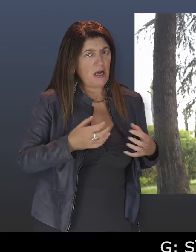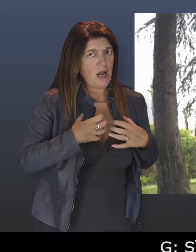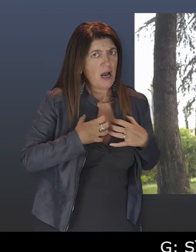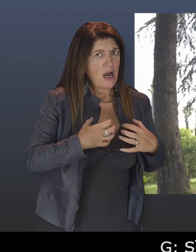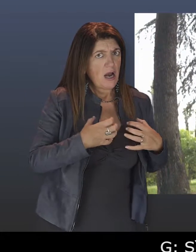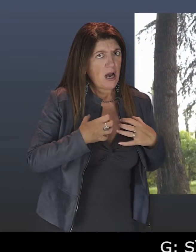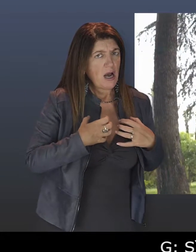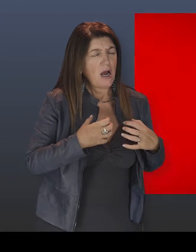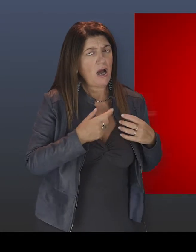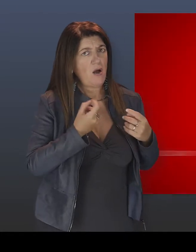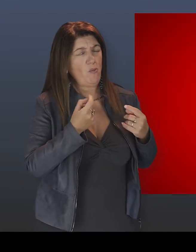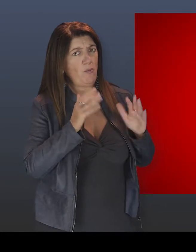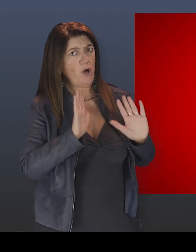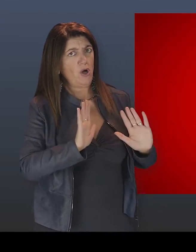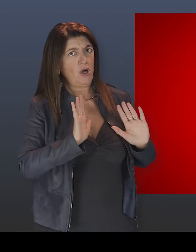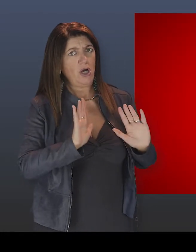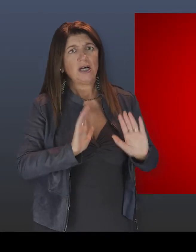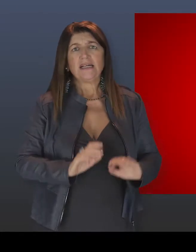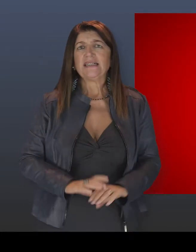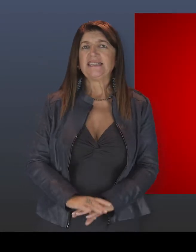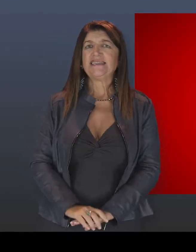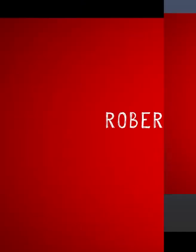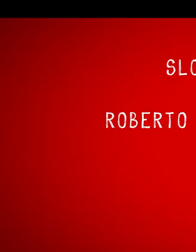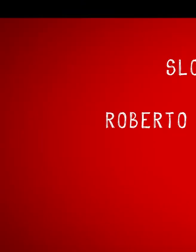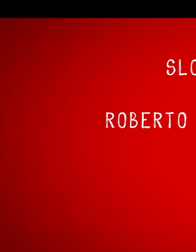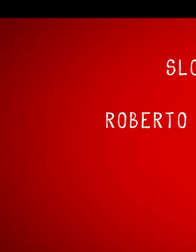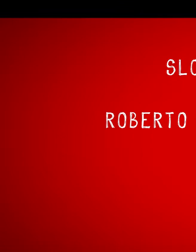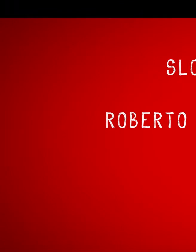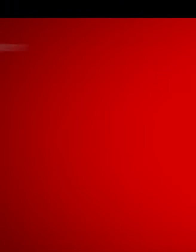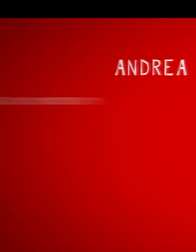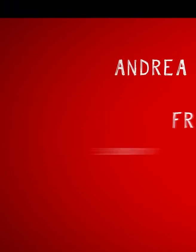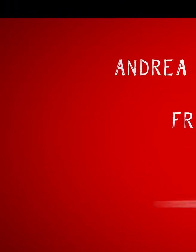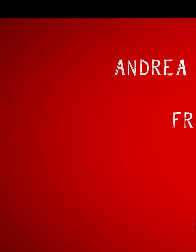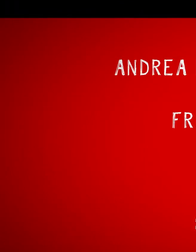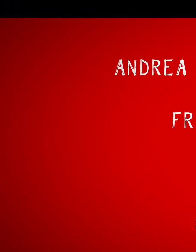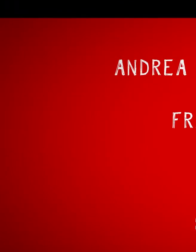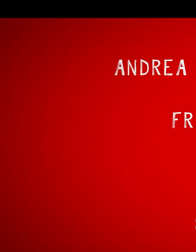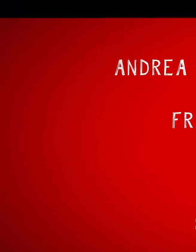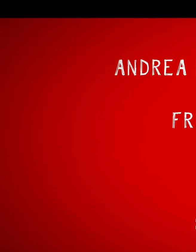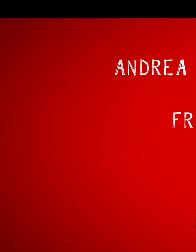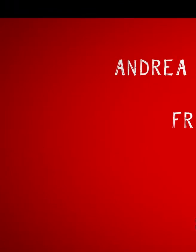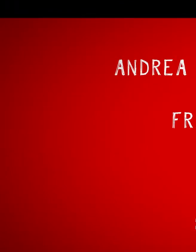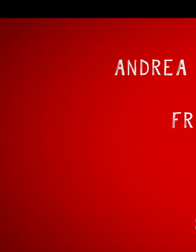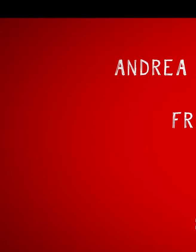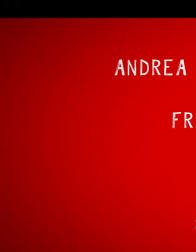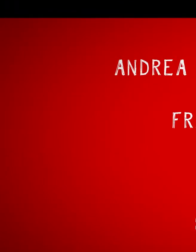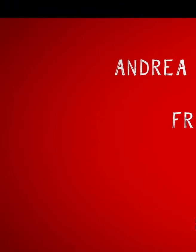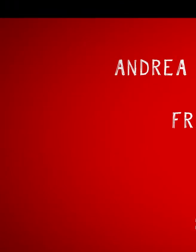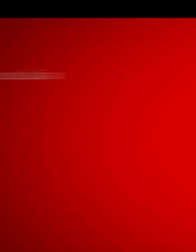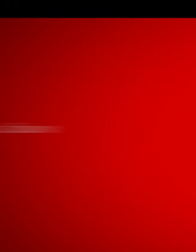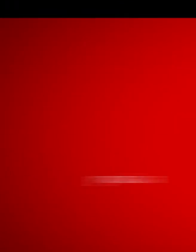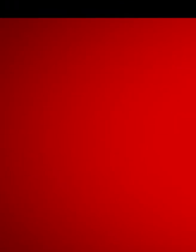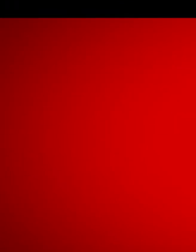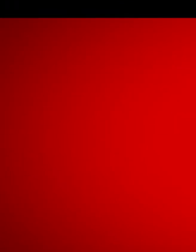Devo fare un po' di fiato. Il video è una produzione Slow Food per Unicredit. Soggetto di